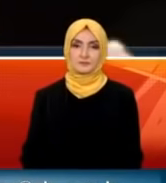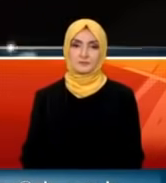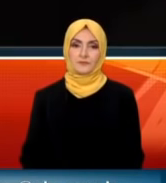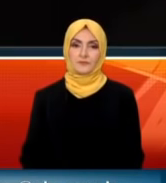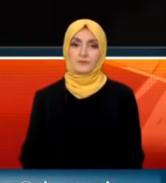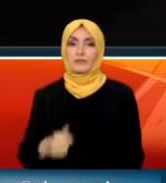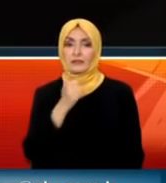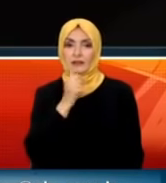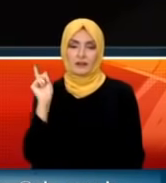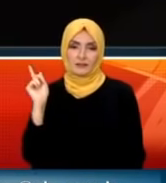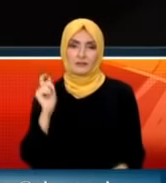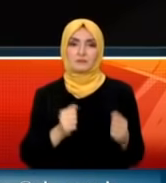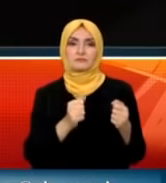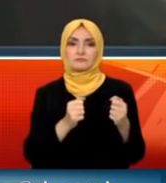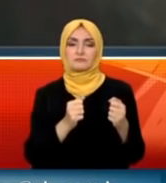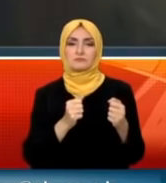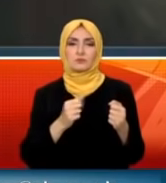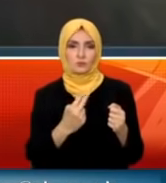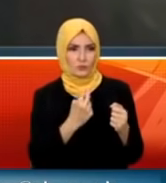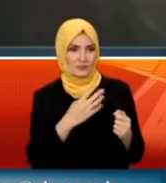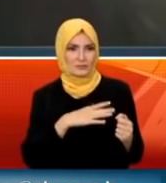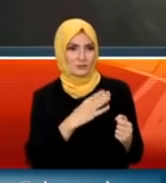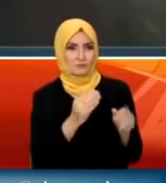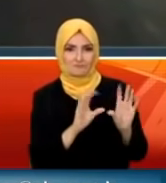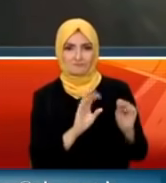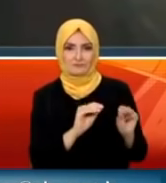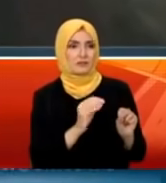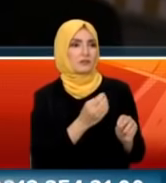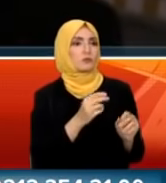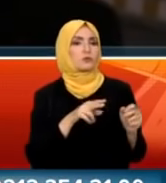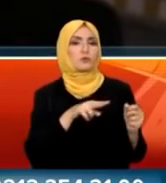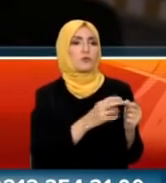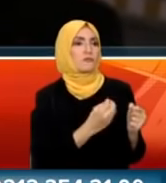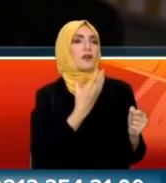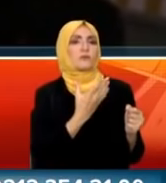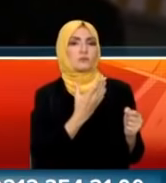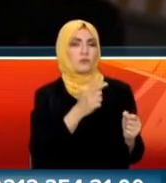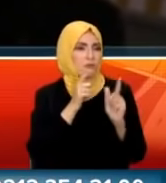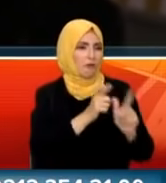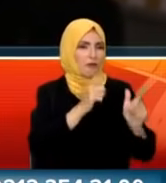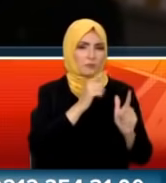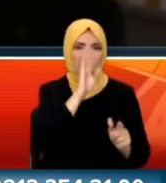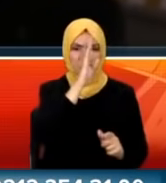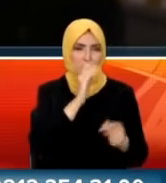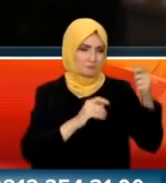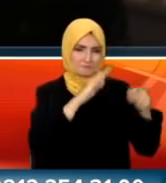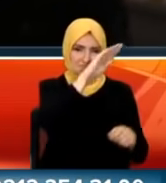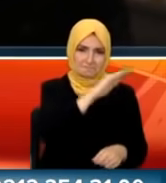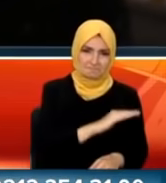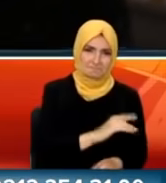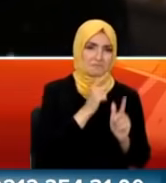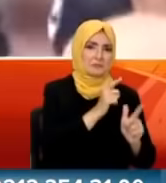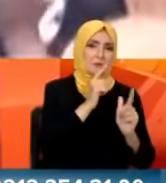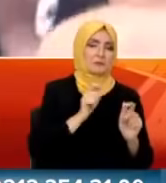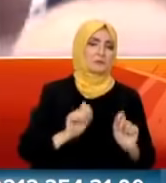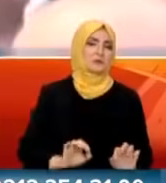verdim. Karaca, yol vermeyen gence bir hayli öfkelenmişti. Camı açıp bağırmaya başladı. Belediye başkanı olduğunu tekrarlayınca kim olursan ol, kimsen kimsin,